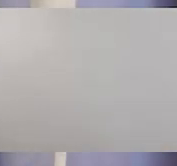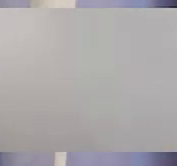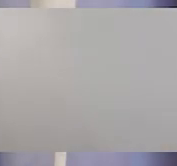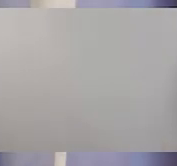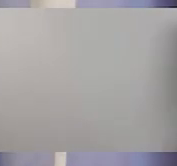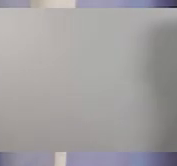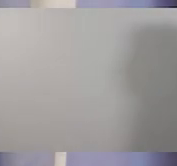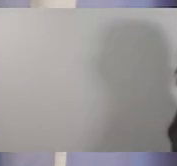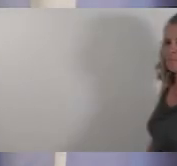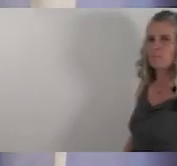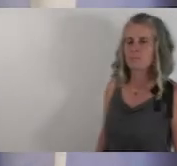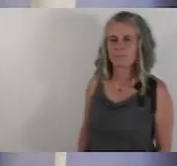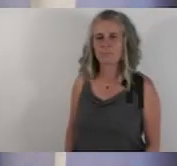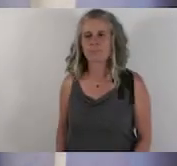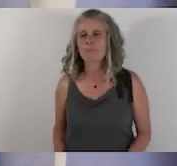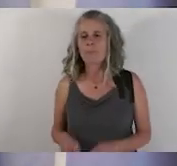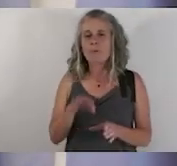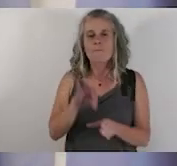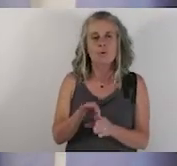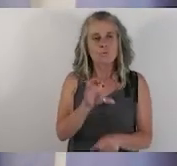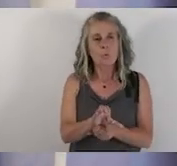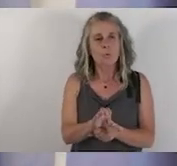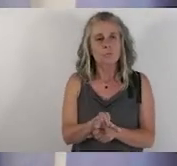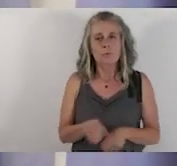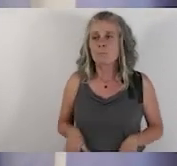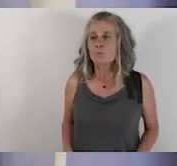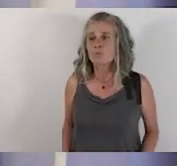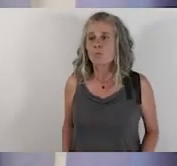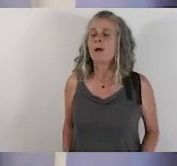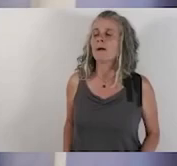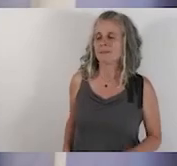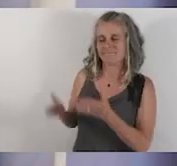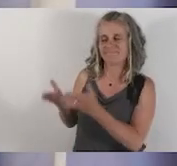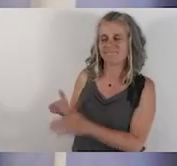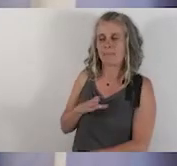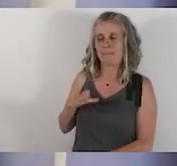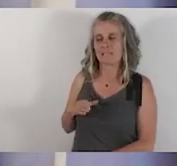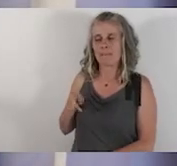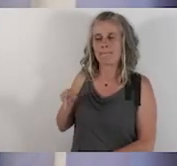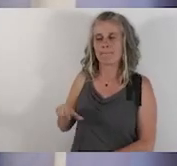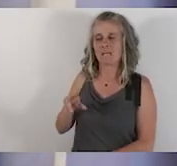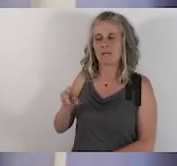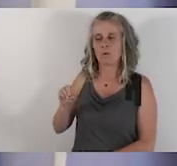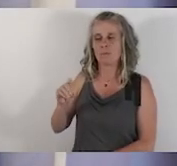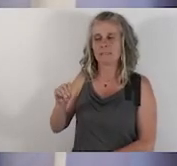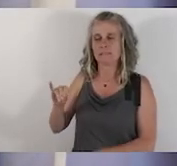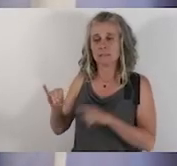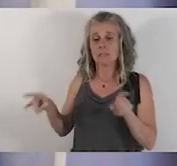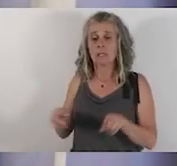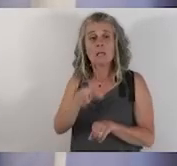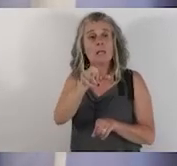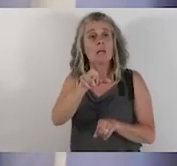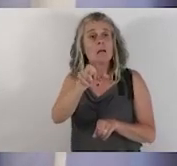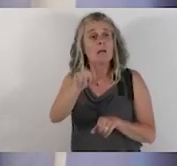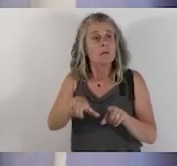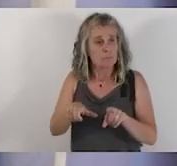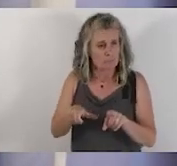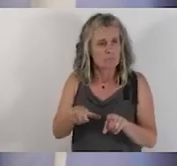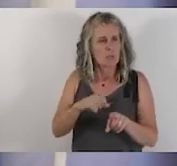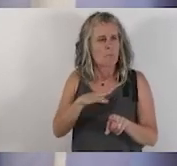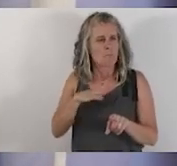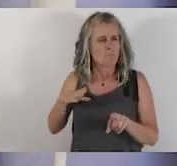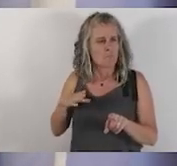abstentions ? Madame Parodi ? Et donc le déport de Madame Garino et le déport aussi de Monsieur